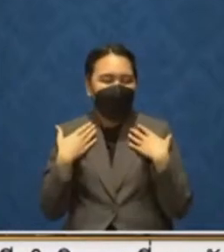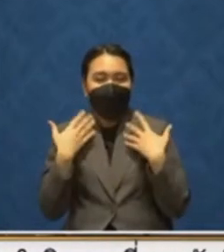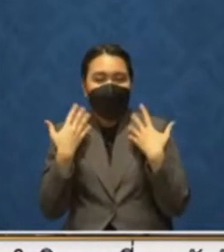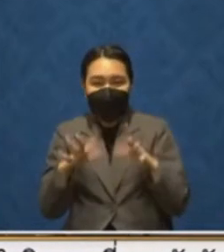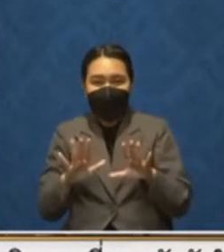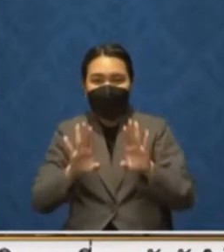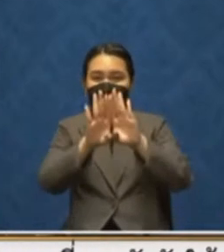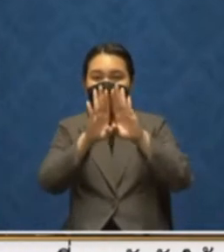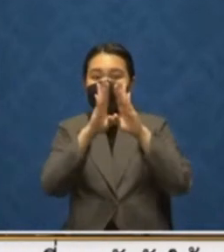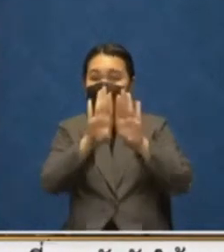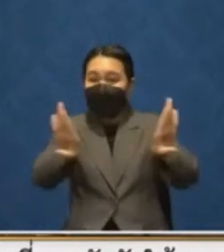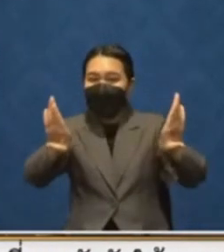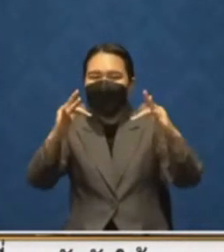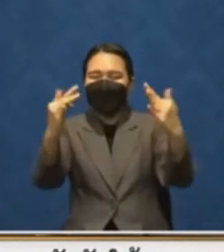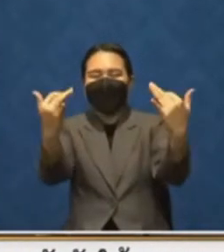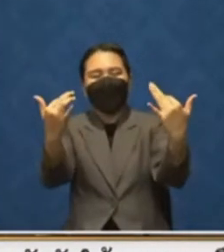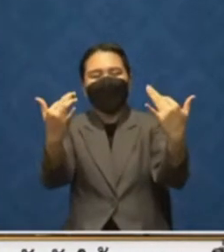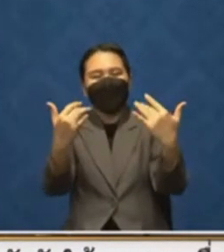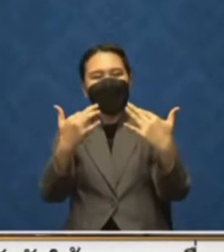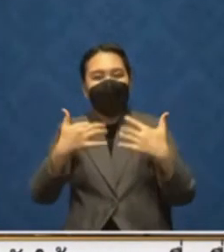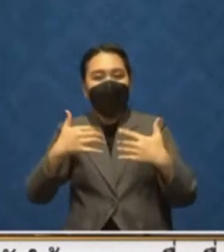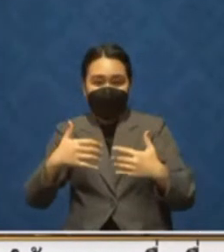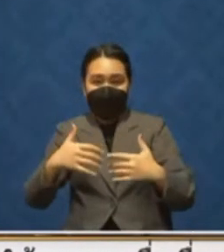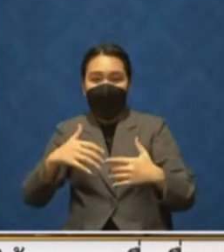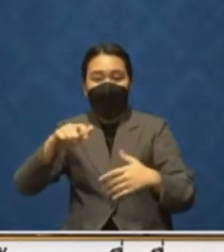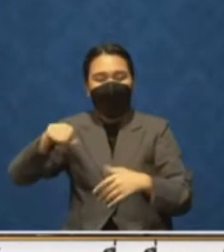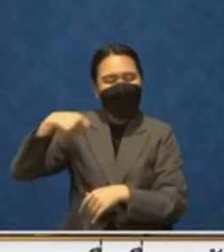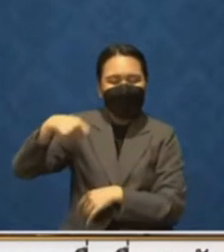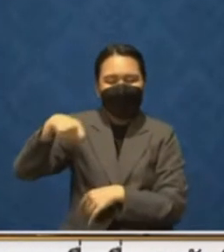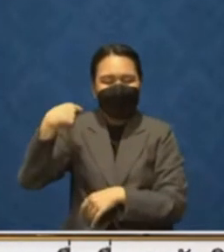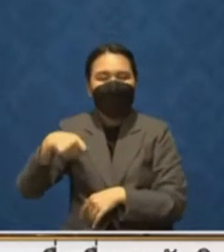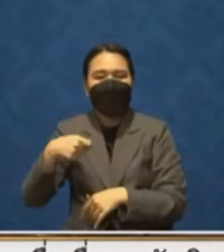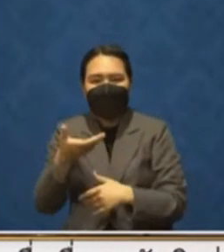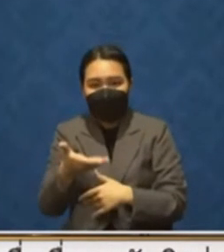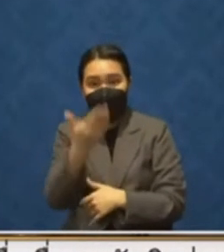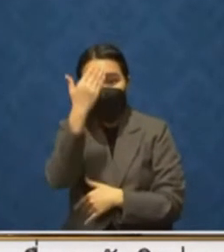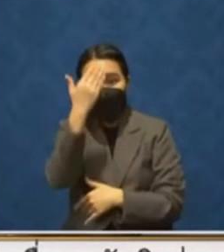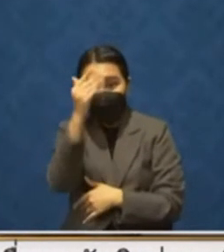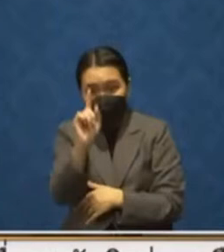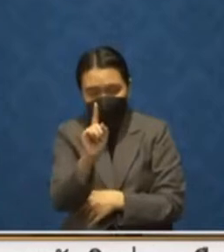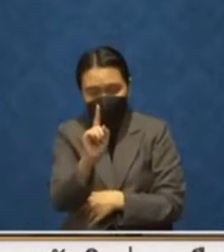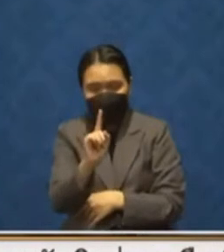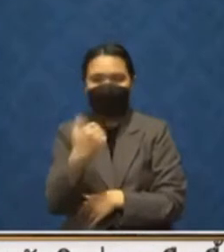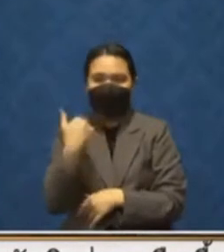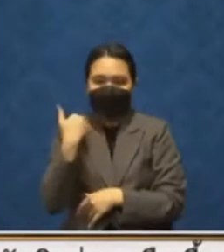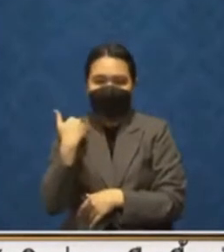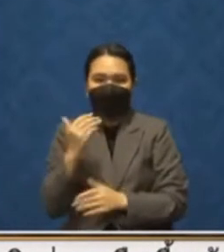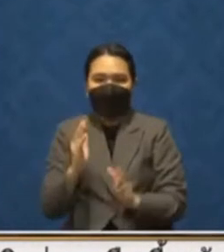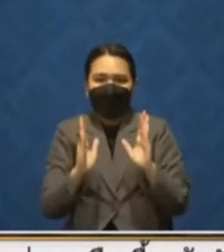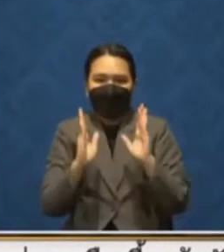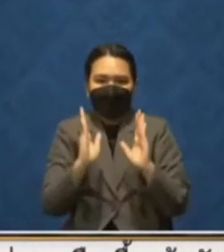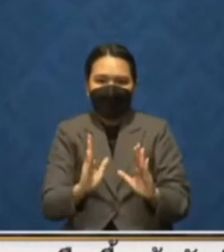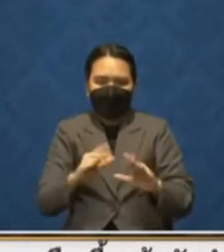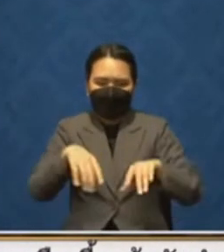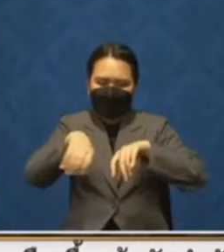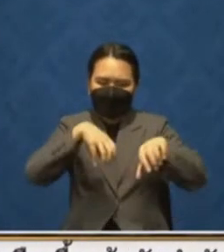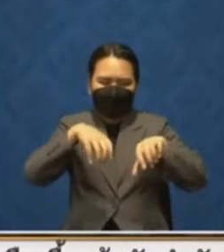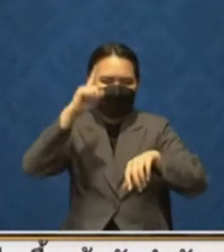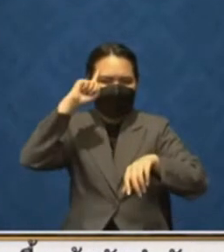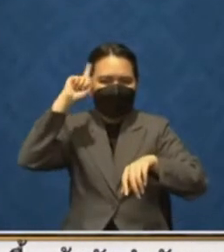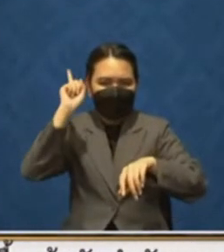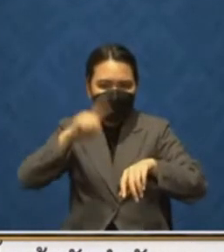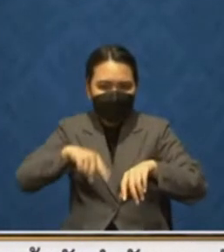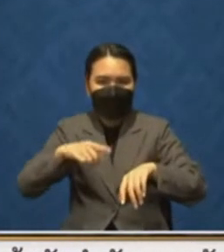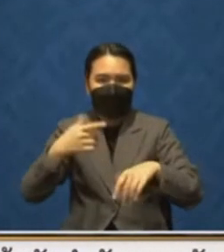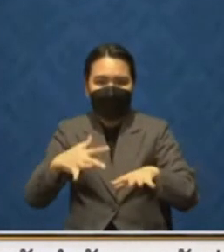ใช้พัดพัดๆเพราะอย่างนี้ท่านประธานครับมันมีคนบริหารไม่เป็นแล้วมันหลอก